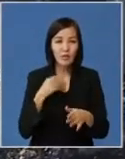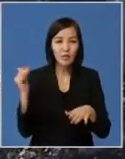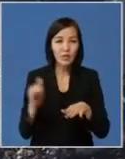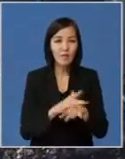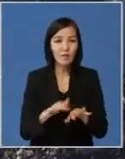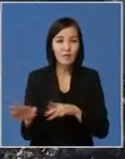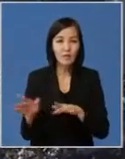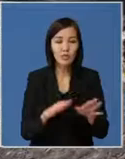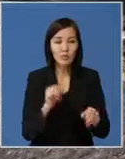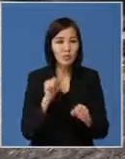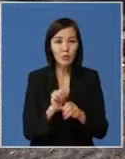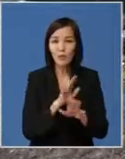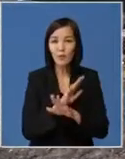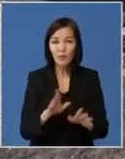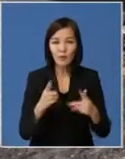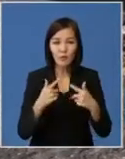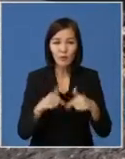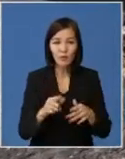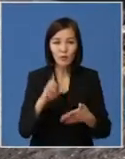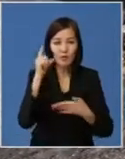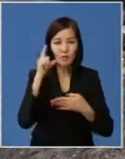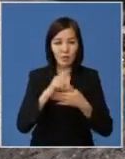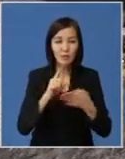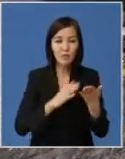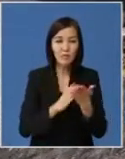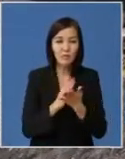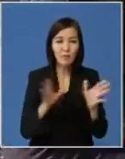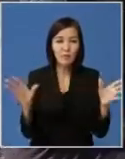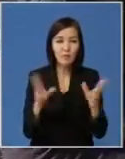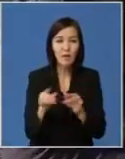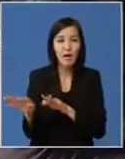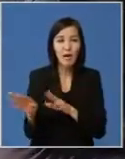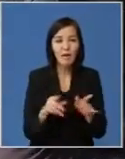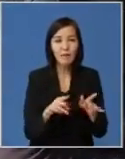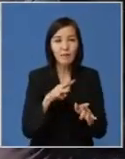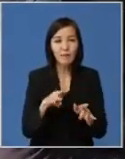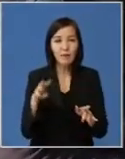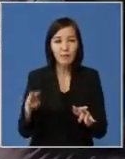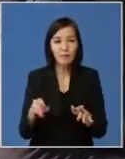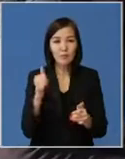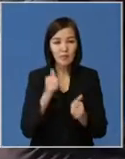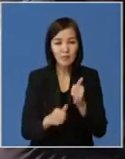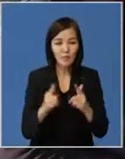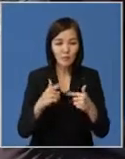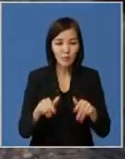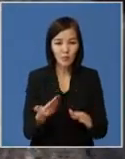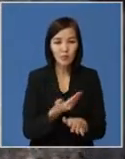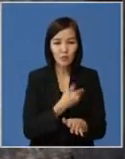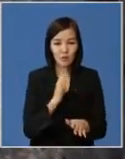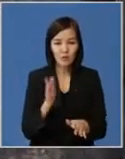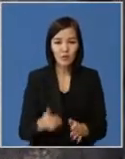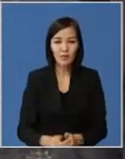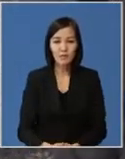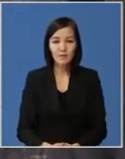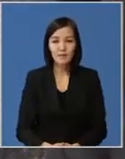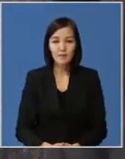орталығындағы қайырымдылық шарасы мұнымен тоқтап қалмайды. Ұйымдастырушылар мешіт қызметкерлерімен бірлесіп акцияны әр маусым сайын ұйымдастырып тұрмақ.